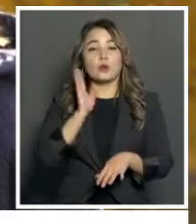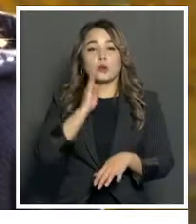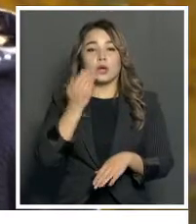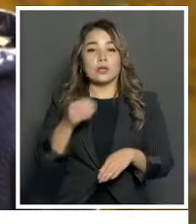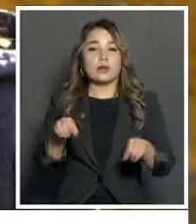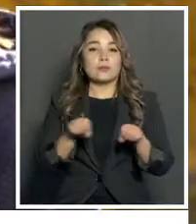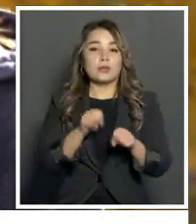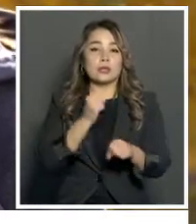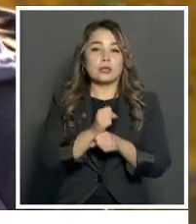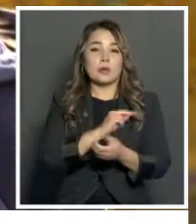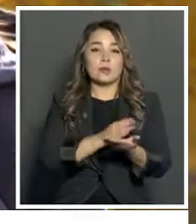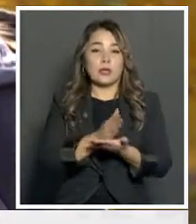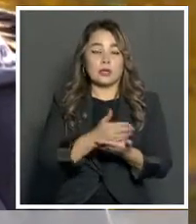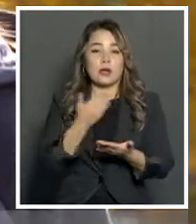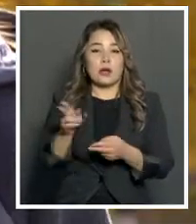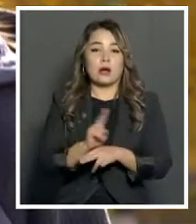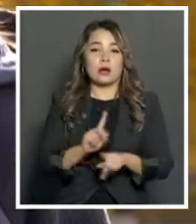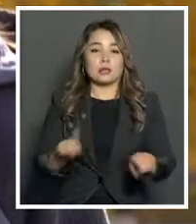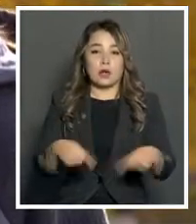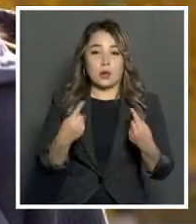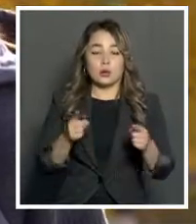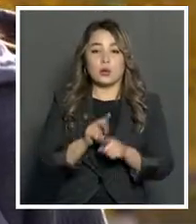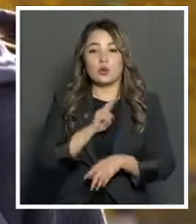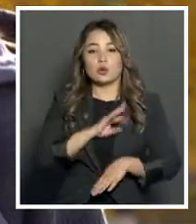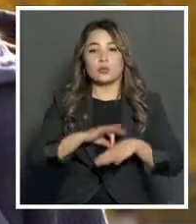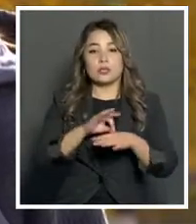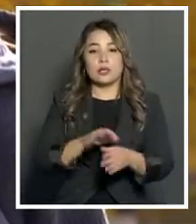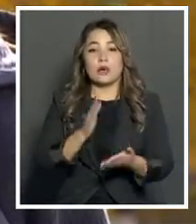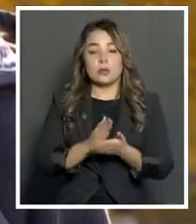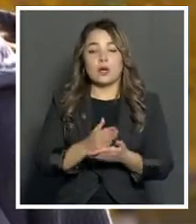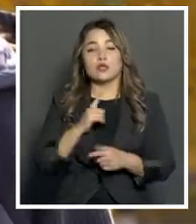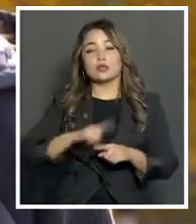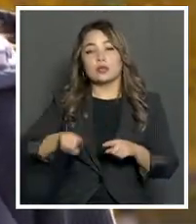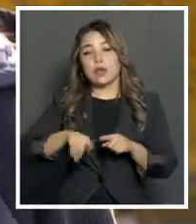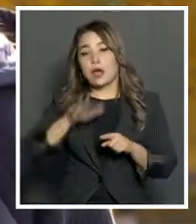мекемесінің қызметкерлері қалпына келтіру жұмыстарын жүргізеді. Жақын арада су беріледі.